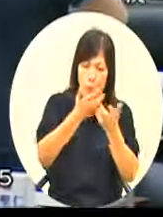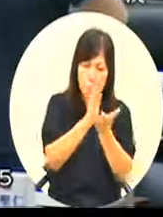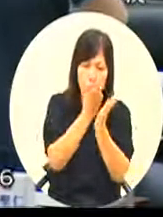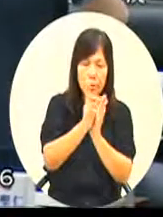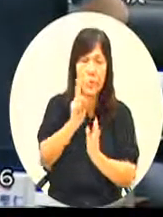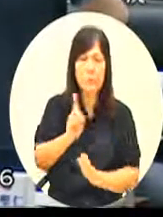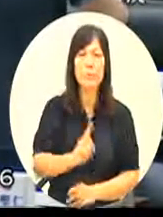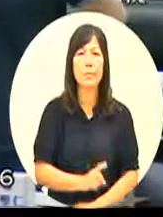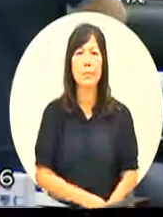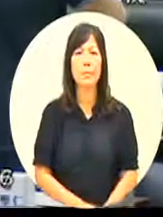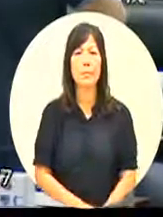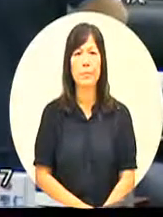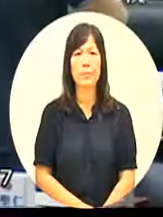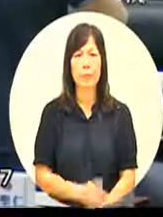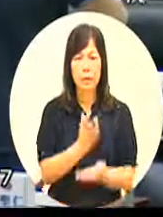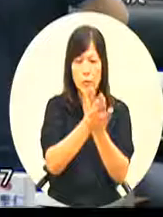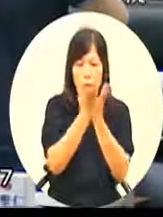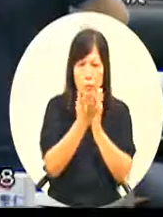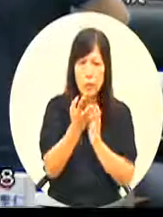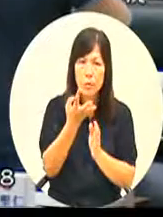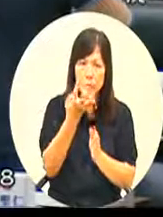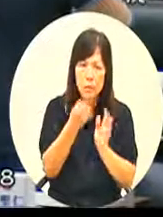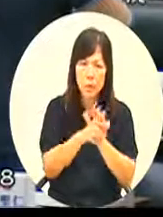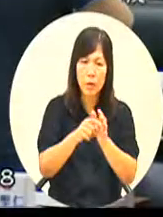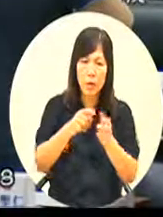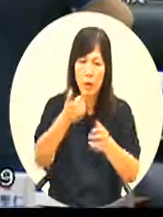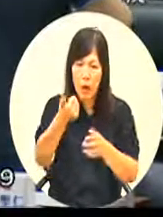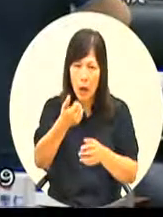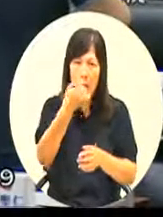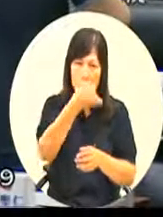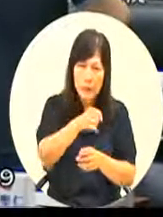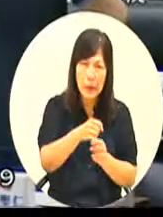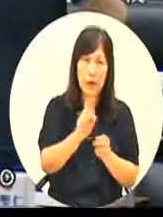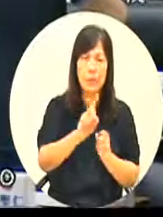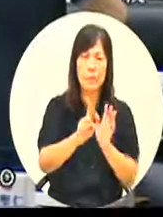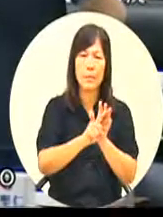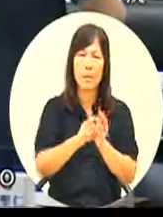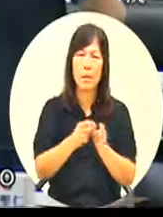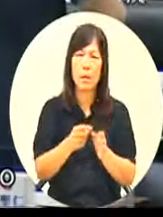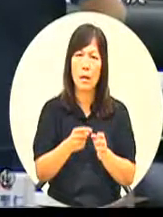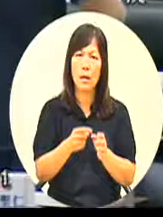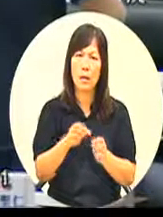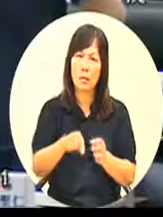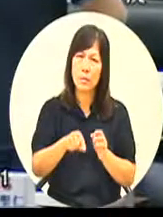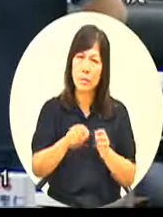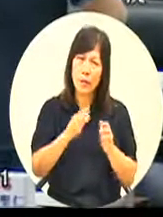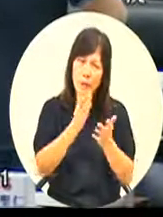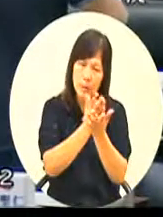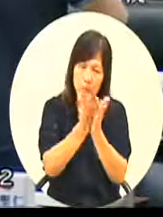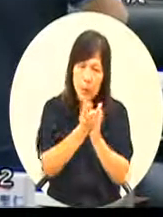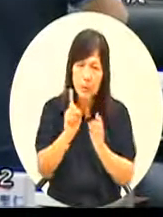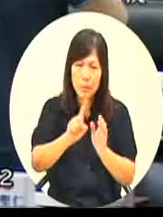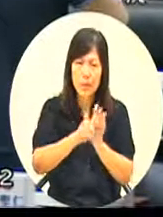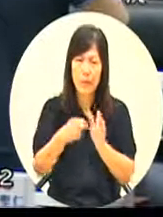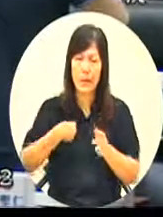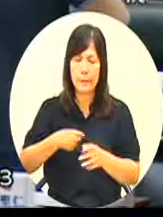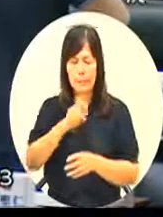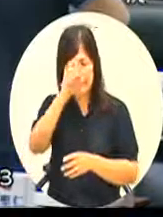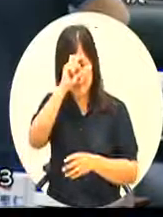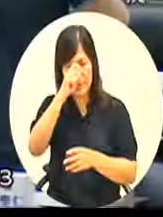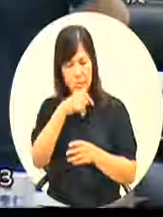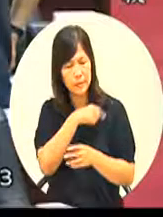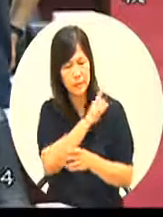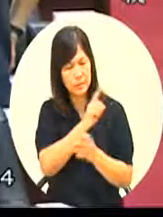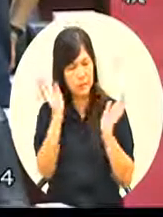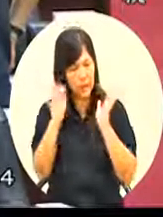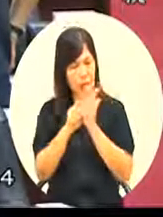类，那这几个种类的优缺点，然后这几个种类大概你希望自己的小朋友在